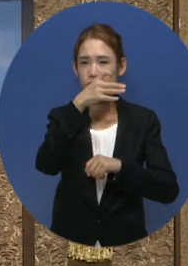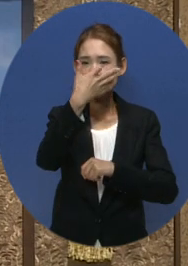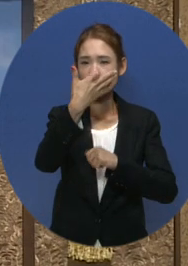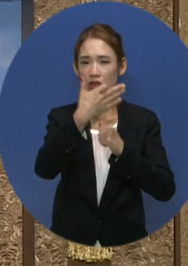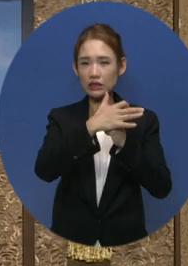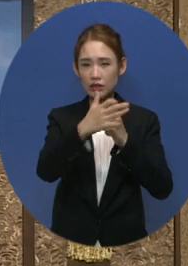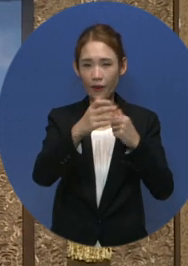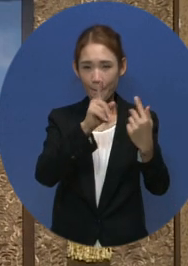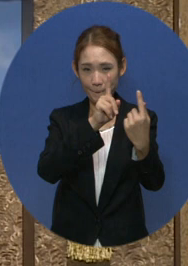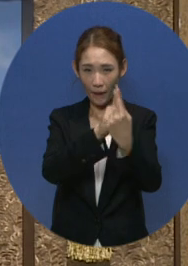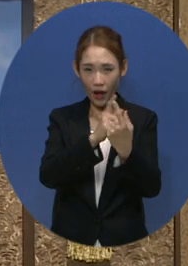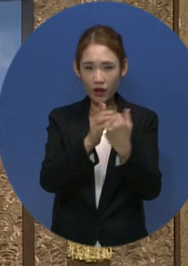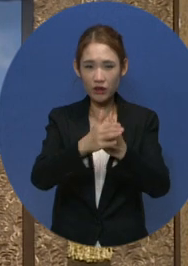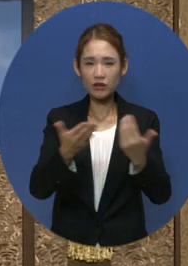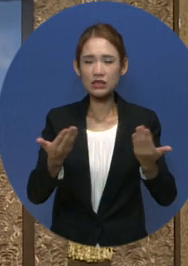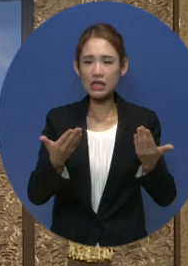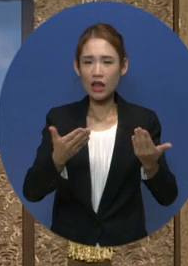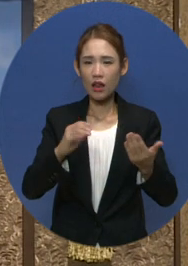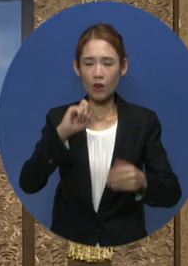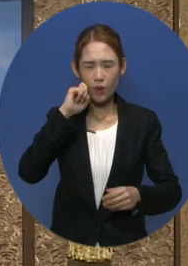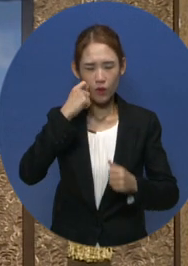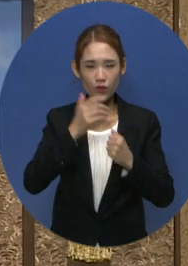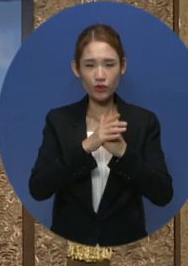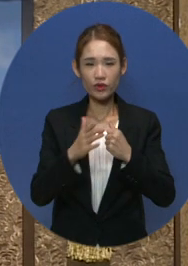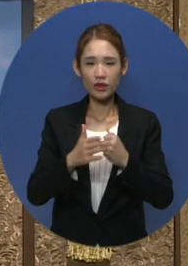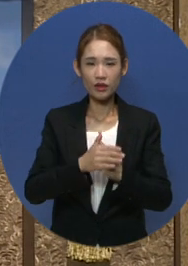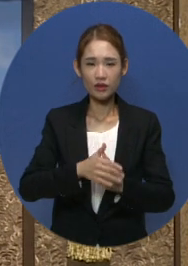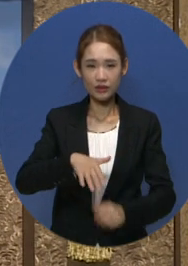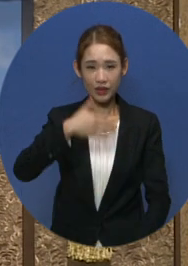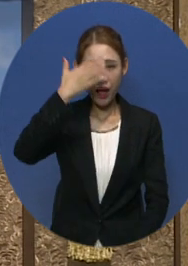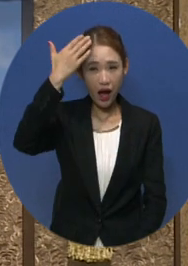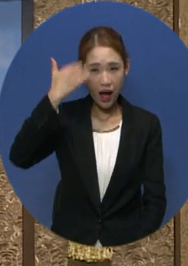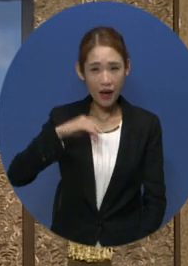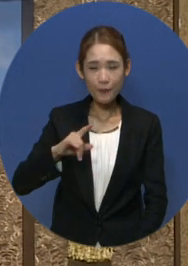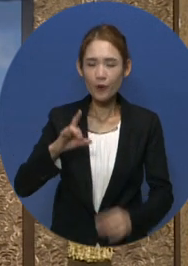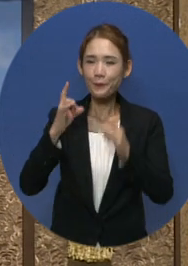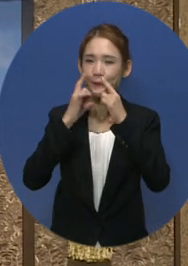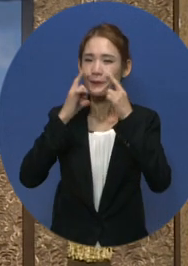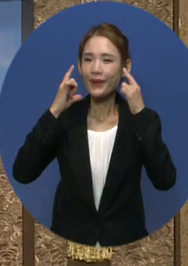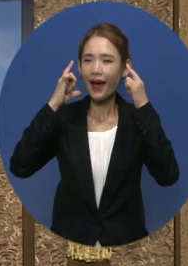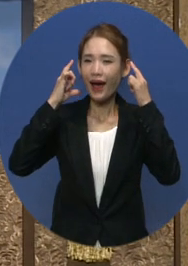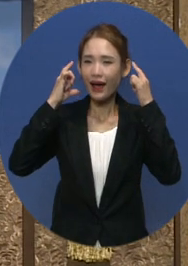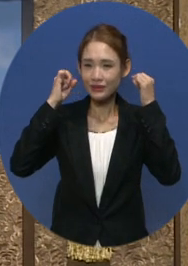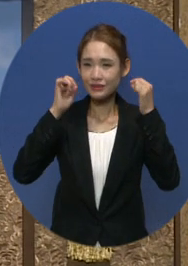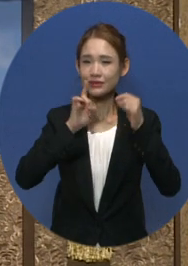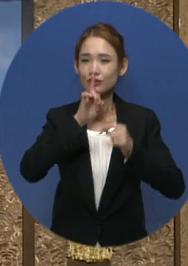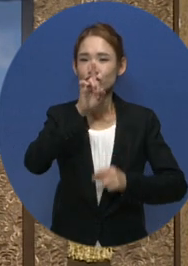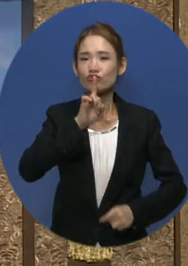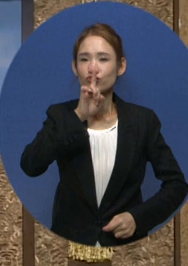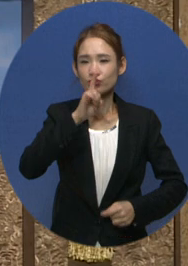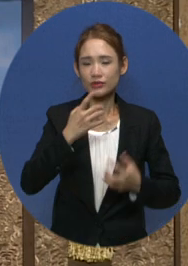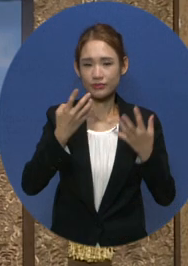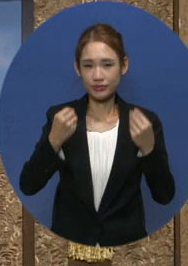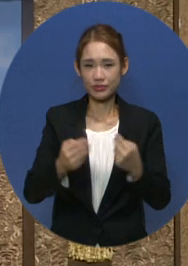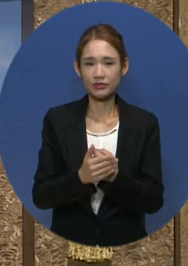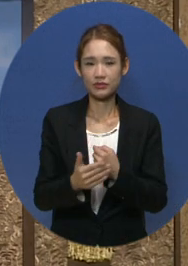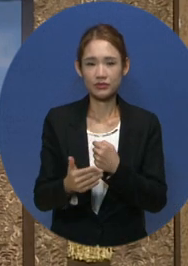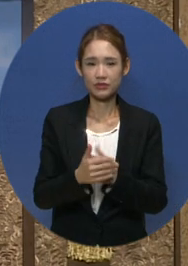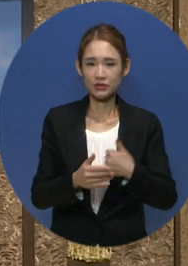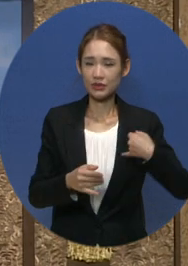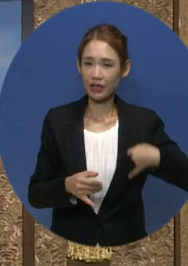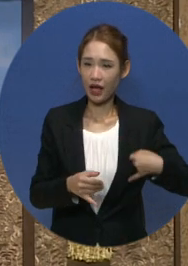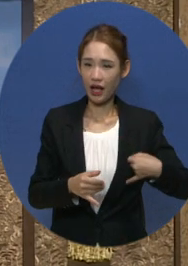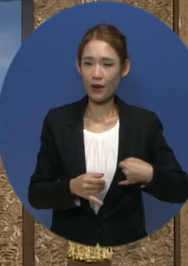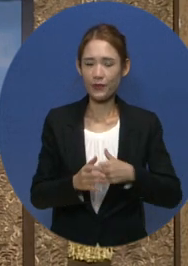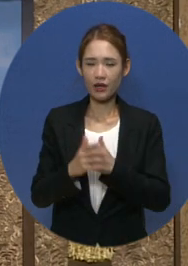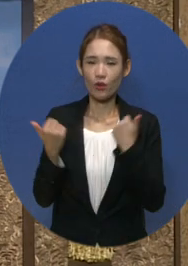네, 일을 하기가 어려울 거라고 생각했는데 네. 다행히 마스크 주문이 많아요. 아. 네, 그래서 이제 가방